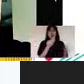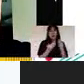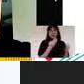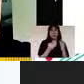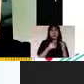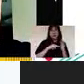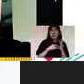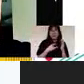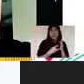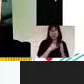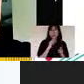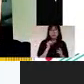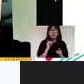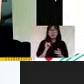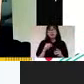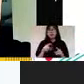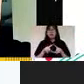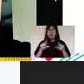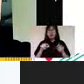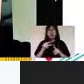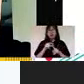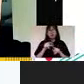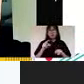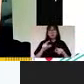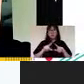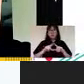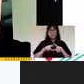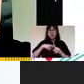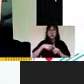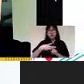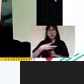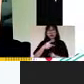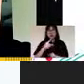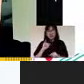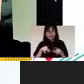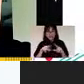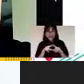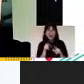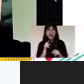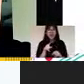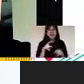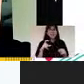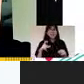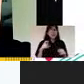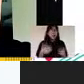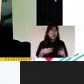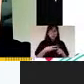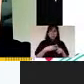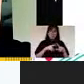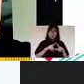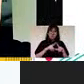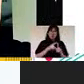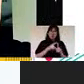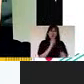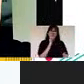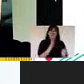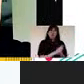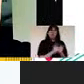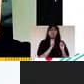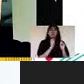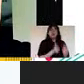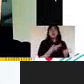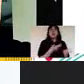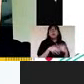prakerja, Badu ini secara langsung bisa langsung mendaftar ke platform prakerja tanpa ada